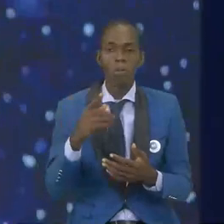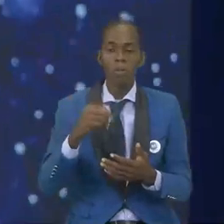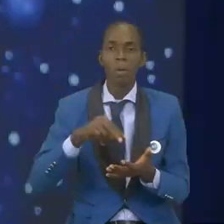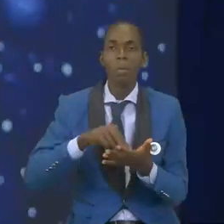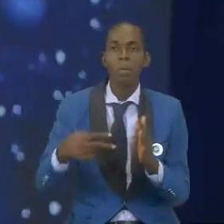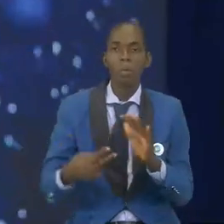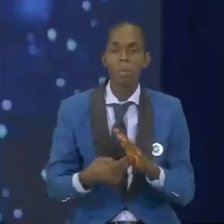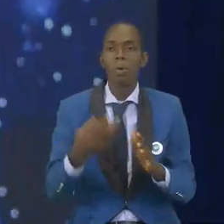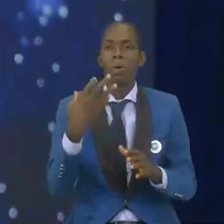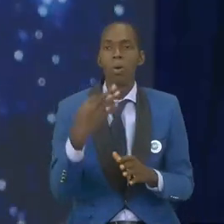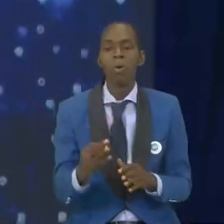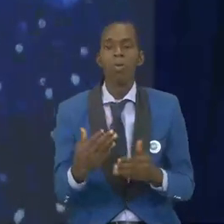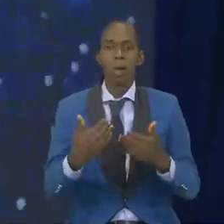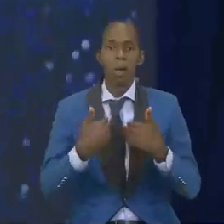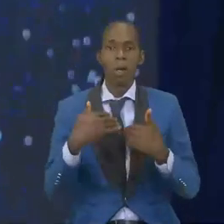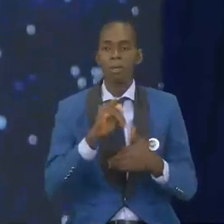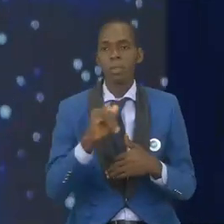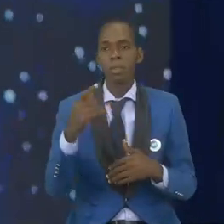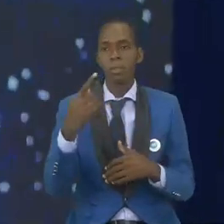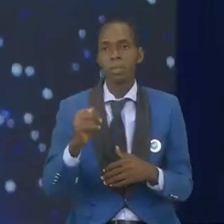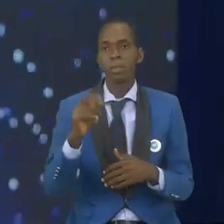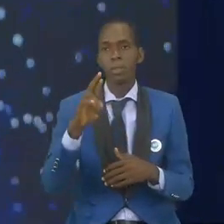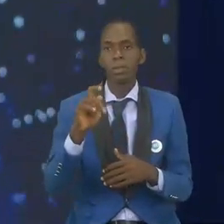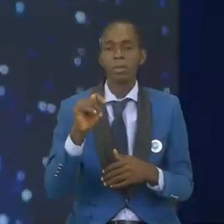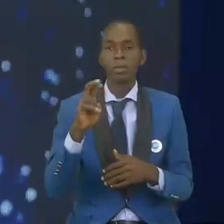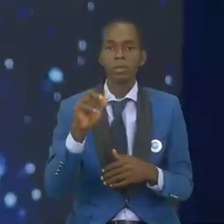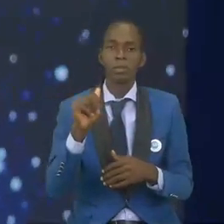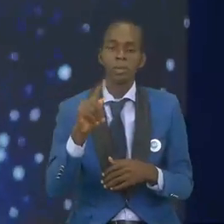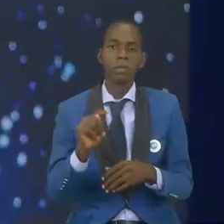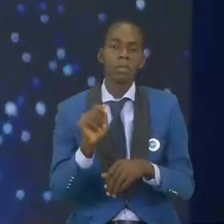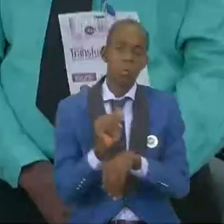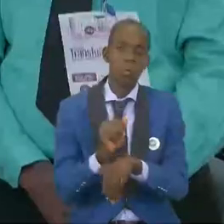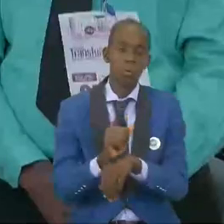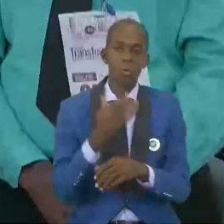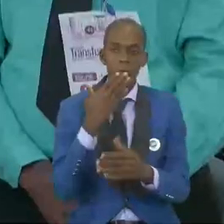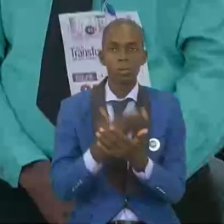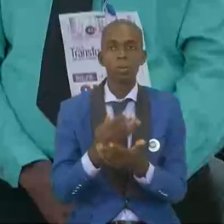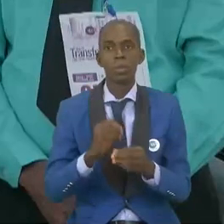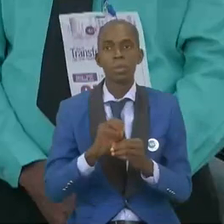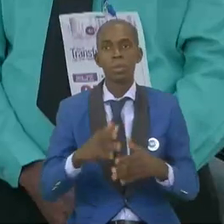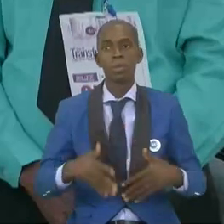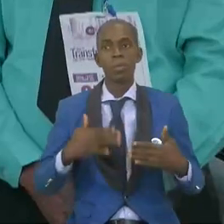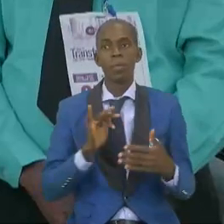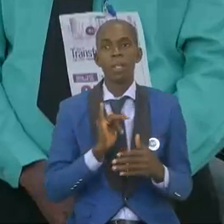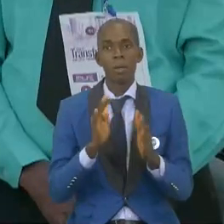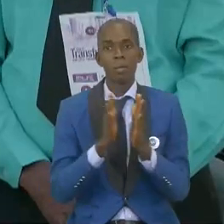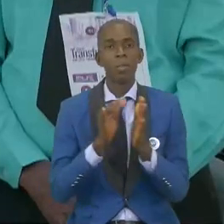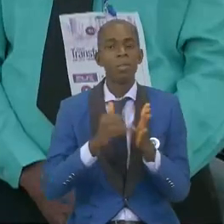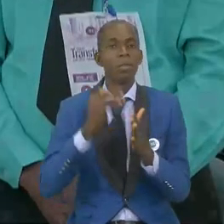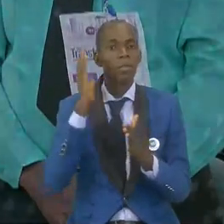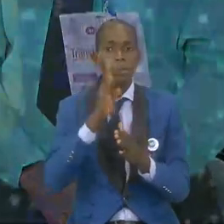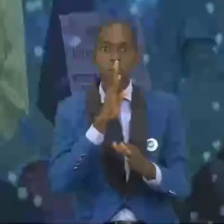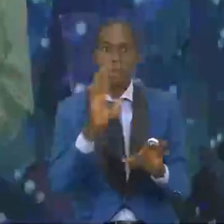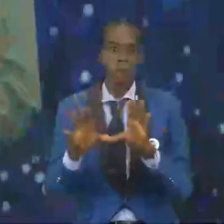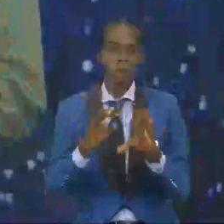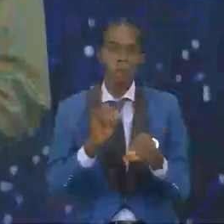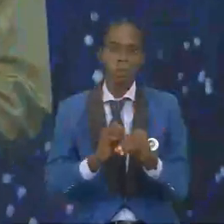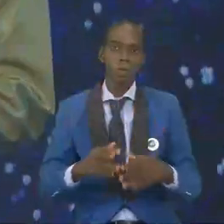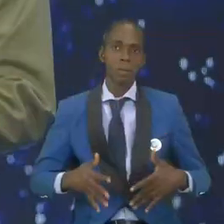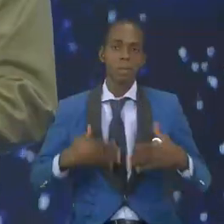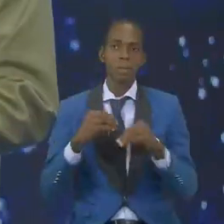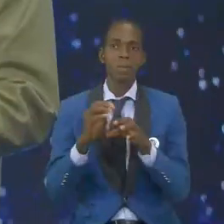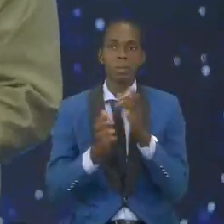d'organiser la retraite soit accompli dans ta vie. Et je prie que ce soit fait au nom de